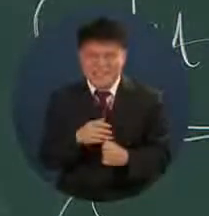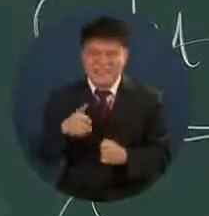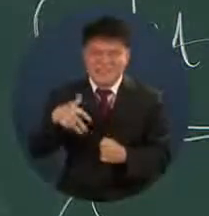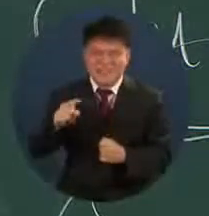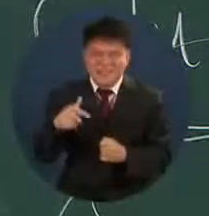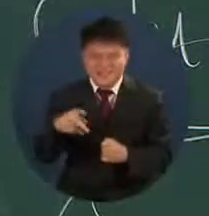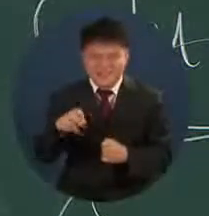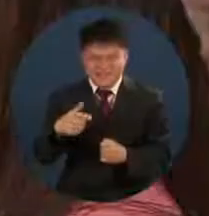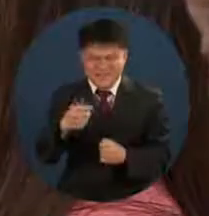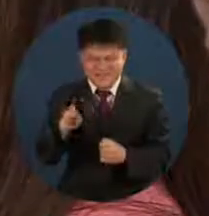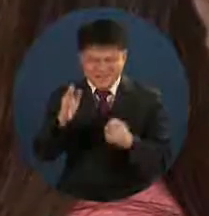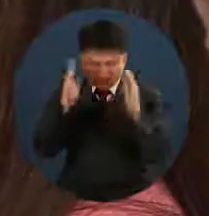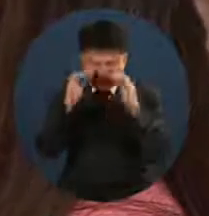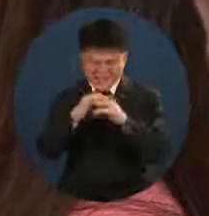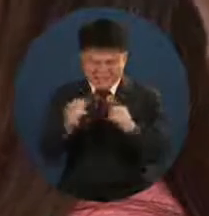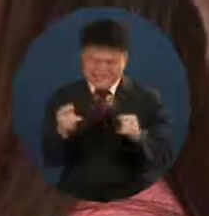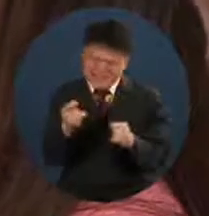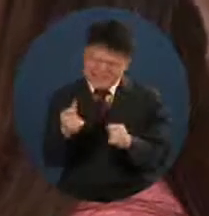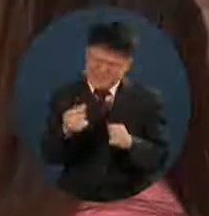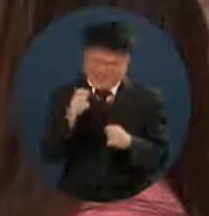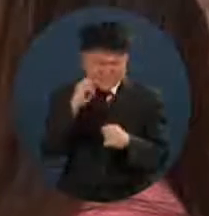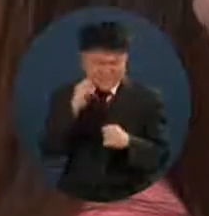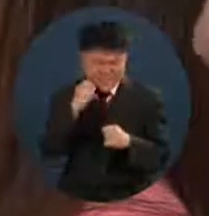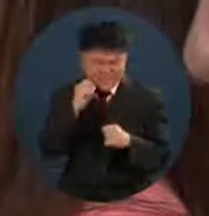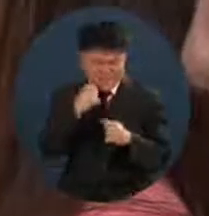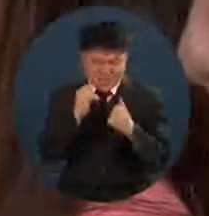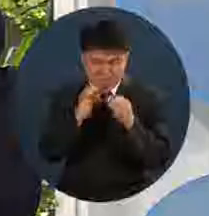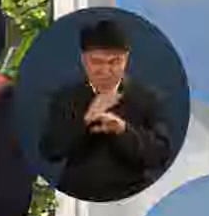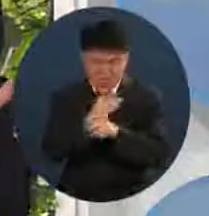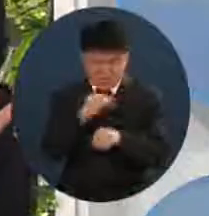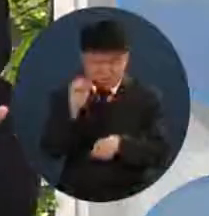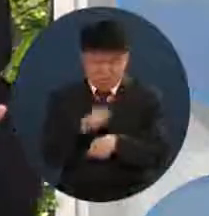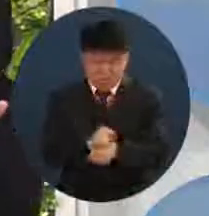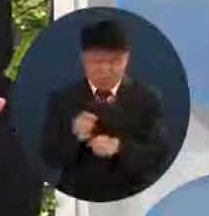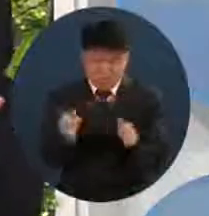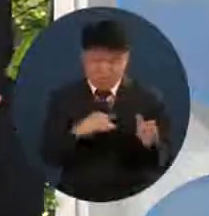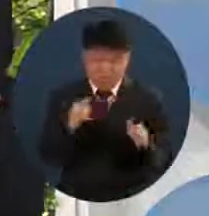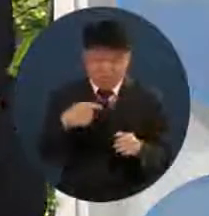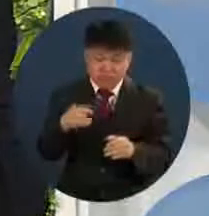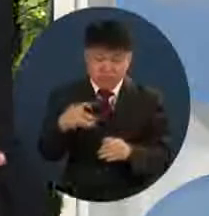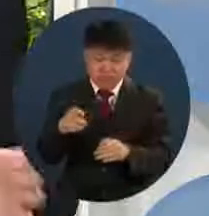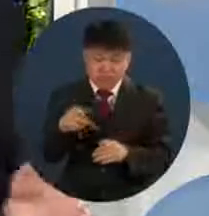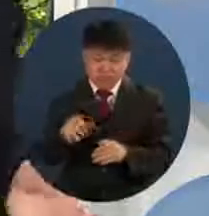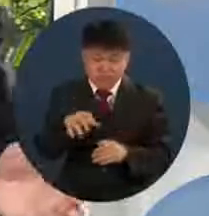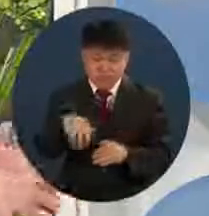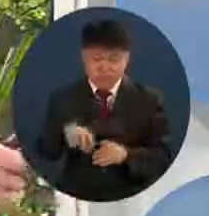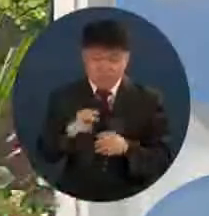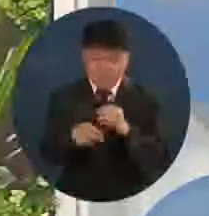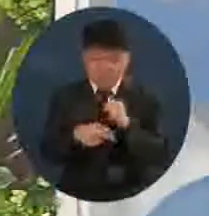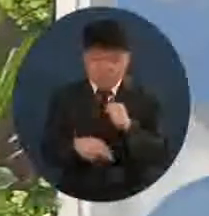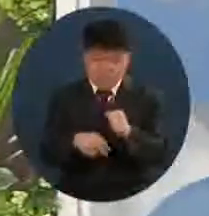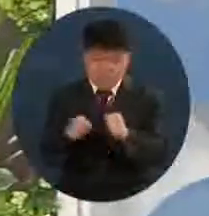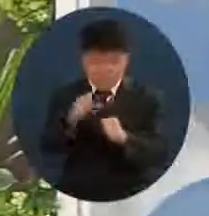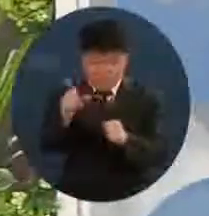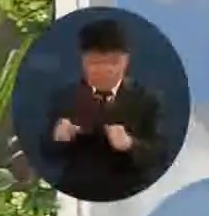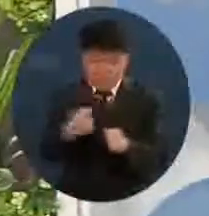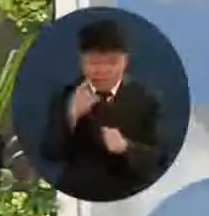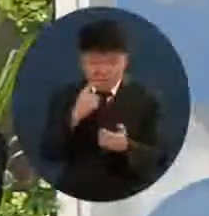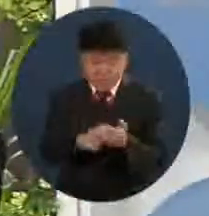천문학자들이 좀 짓궂어요. 그래서 예를 들어서 다음에 이제 토성도 달이 하나 발견돼요. 근데 토성은 아까 제가